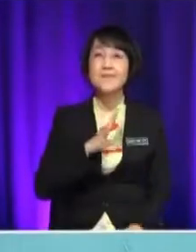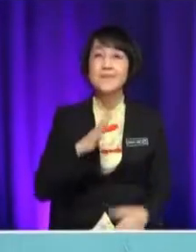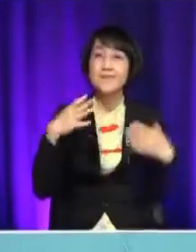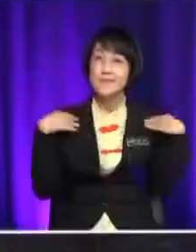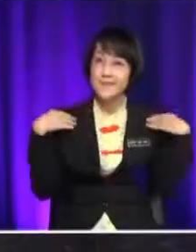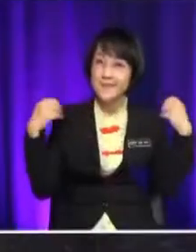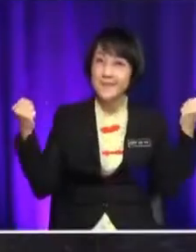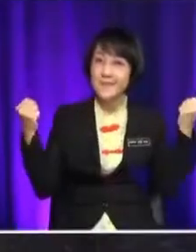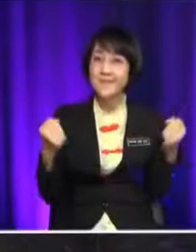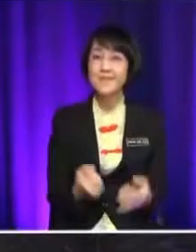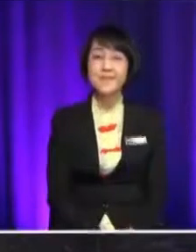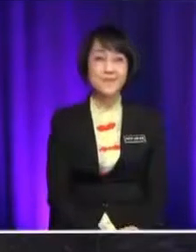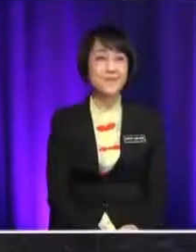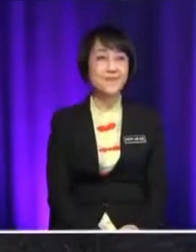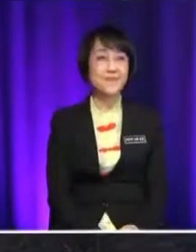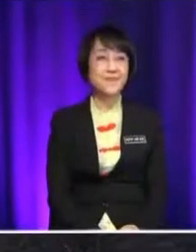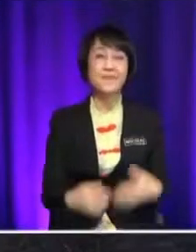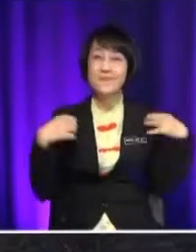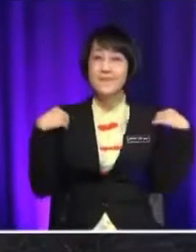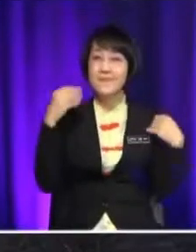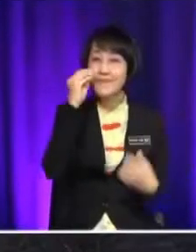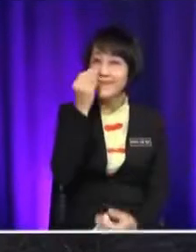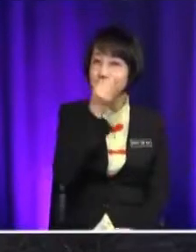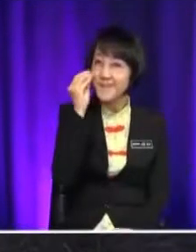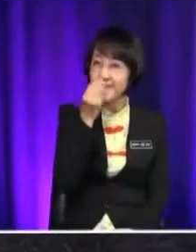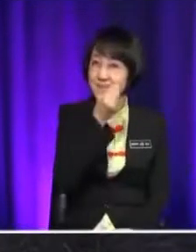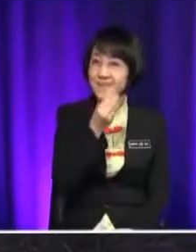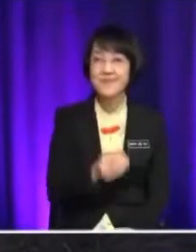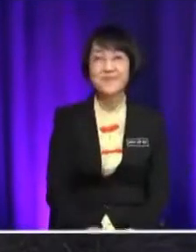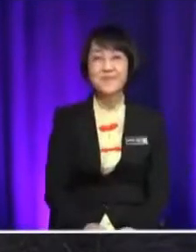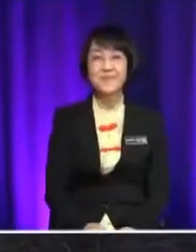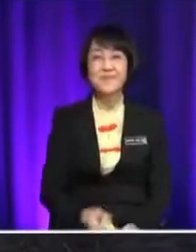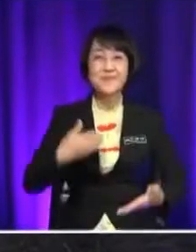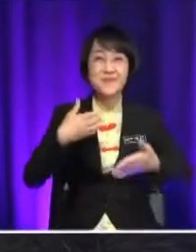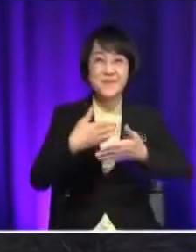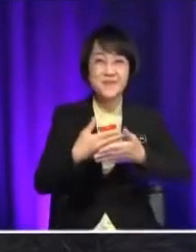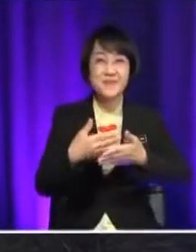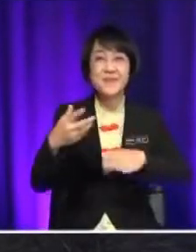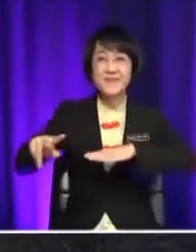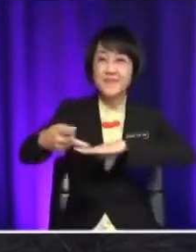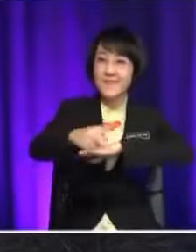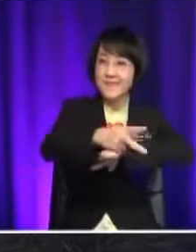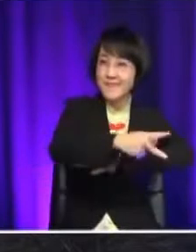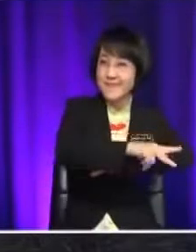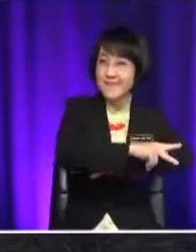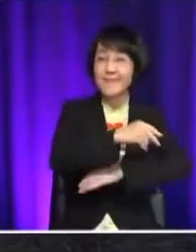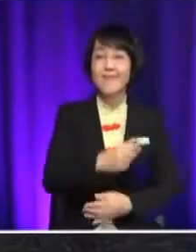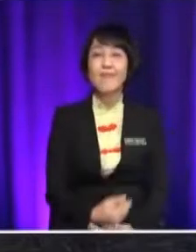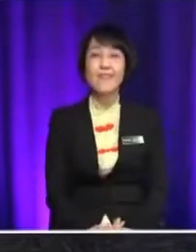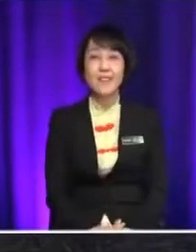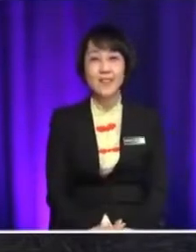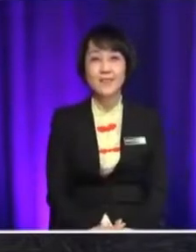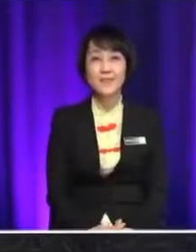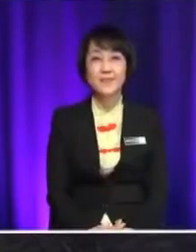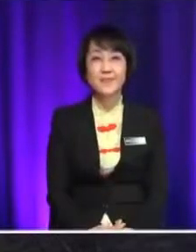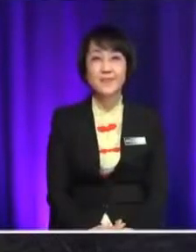Wah, kita sama-sama tema kita Cikgu berbunga-bunga hari ini ya. Di tepi pantai kan? Ya, betul. Bertepatan dengan tema kita pada hari ini. Ya, betul tu. Dan